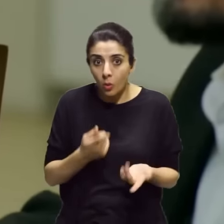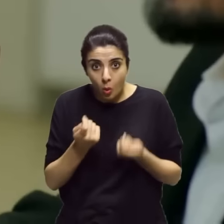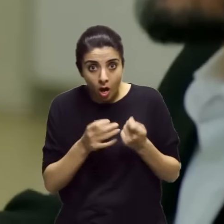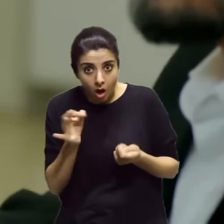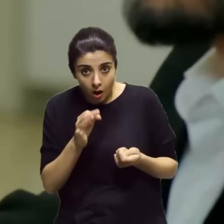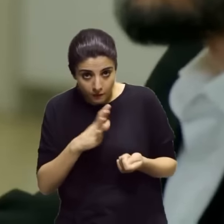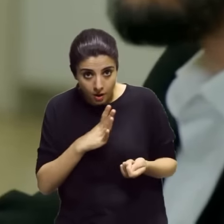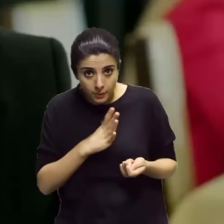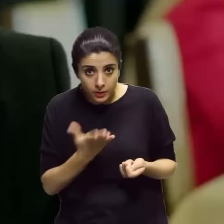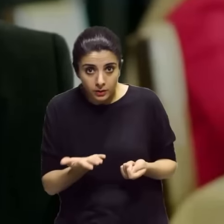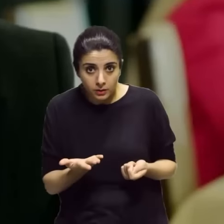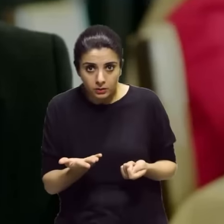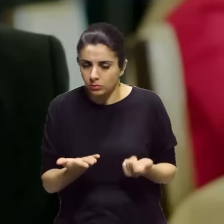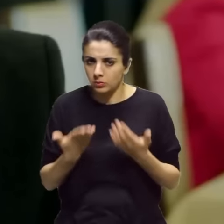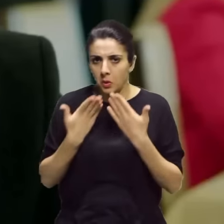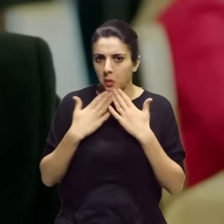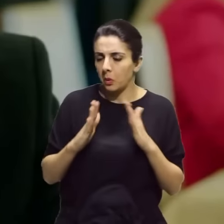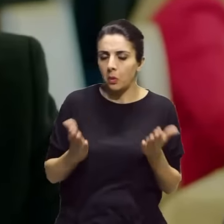Uğraşıyor musun Mazhar? Yo.